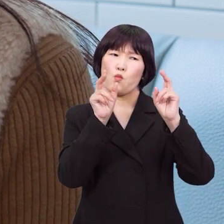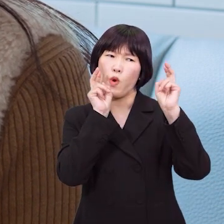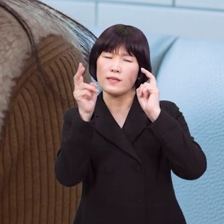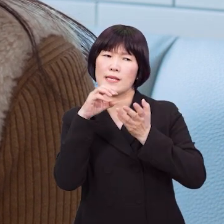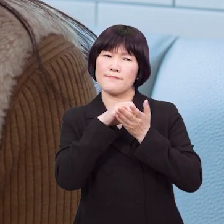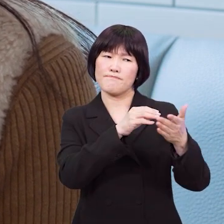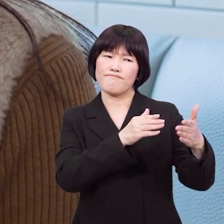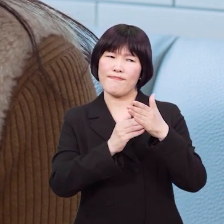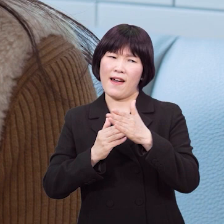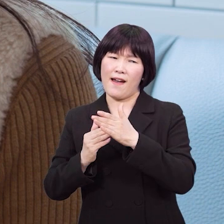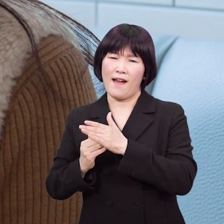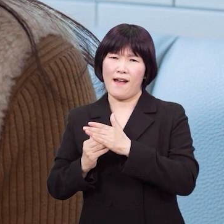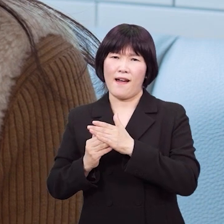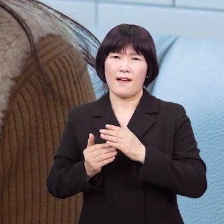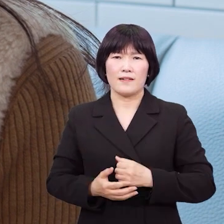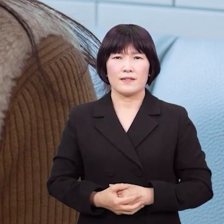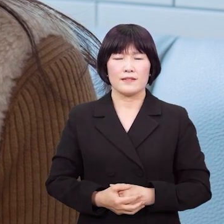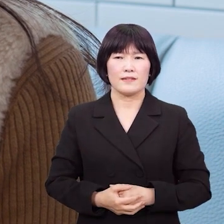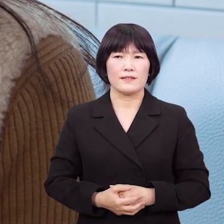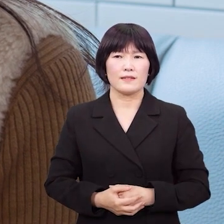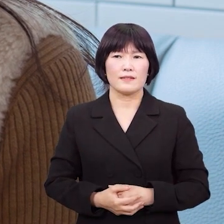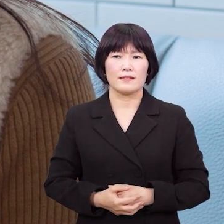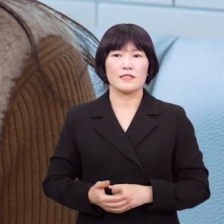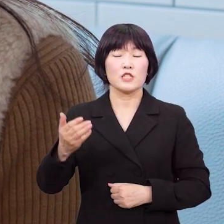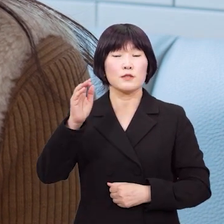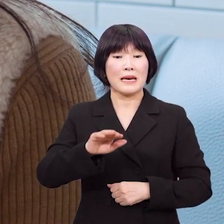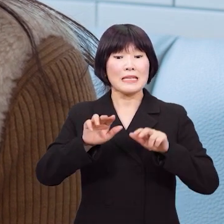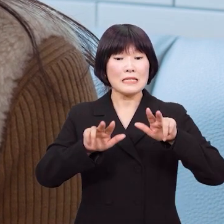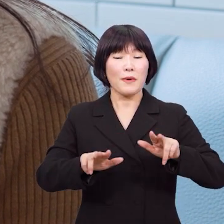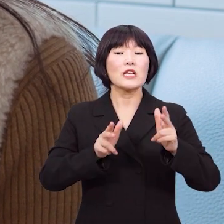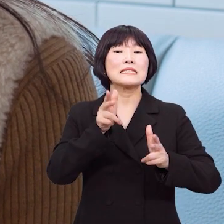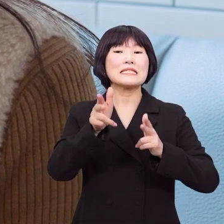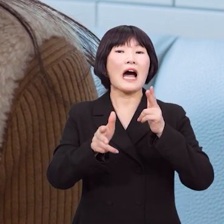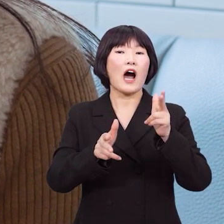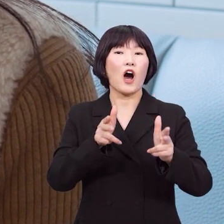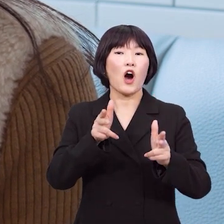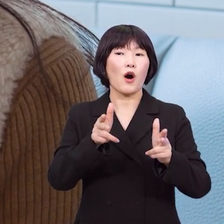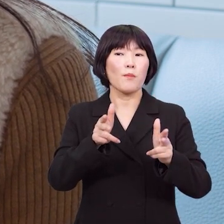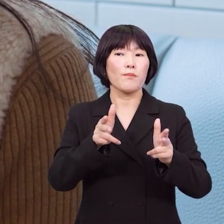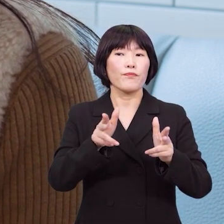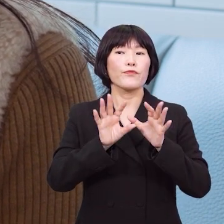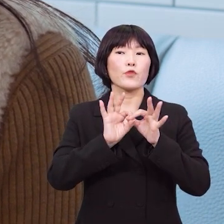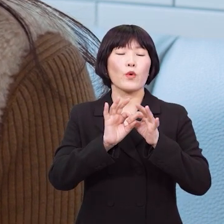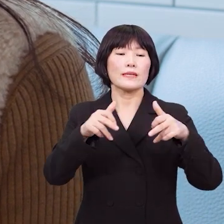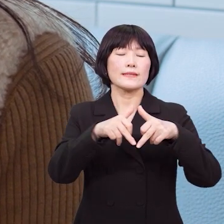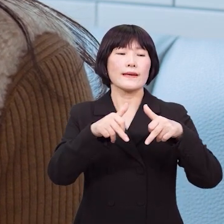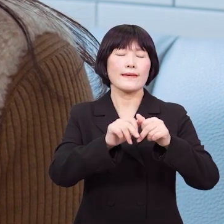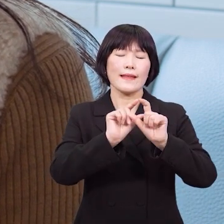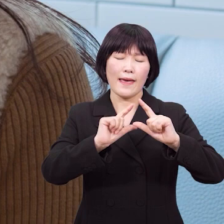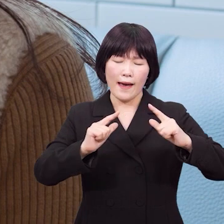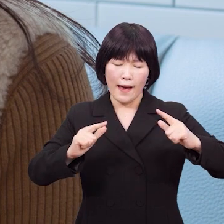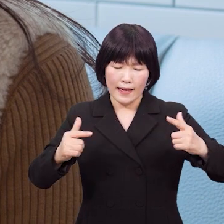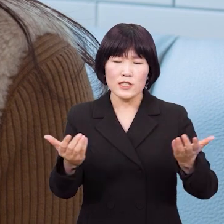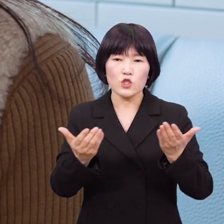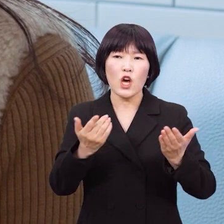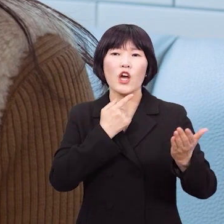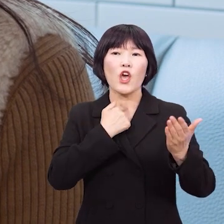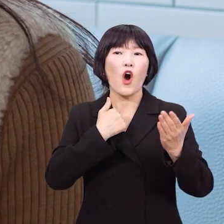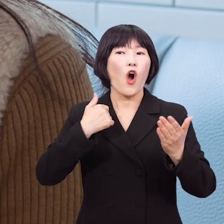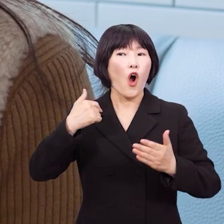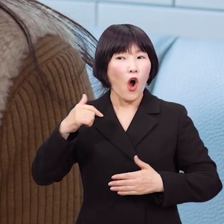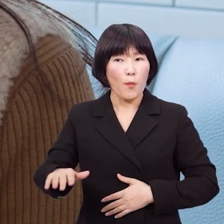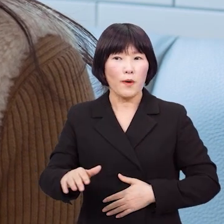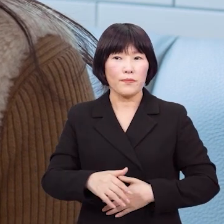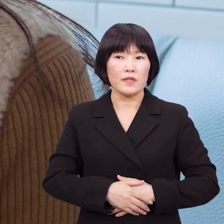다양한 직무와 경험해보지 못한 사회 환경을 경험할 수 있는 기회가 될 수 있고 처음에는 장애인 고용에 좋지